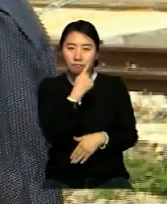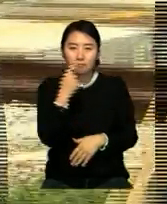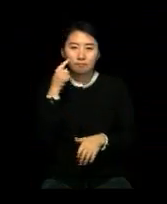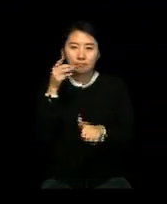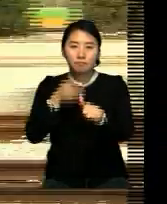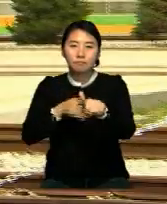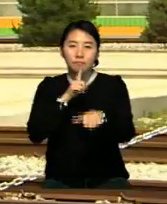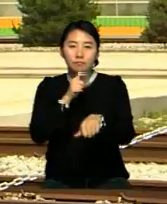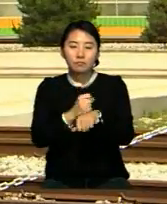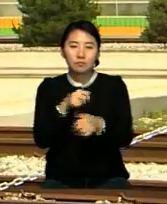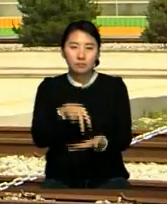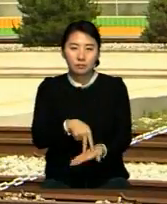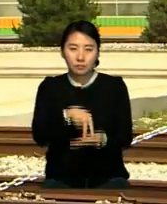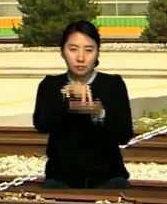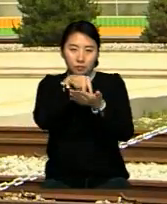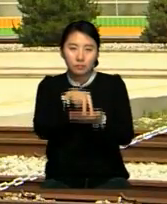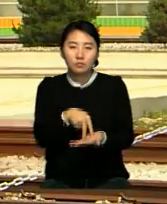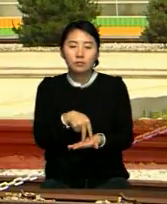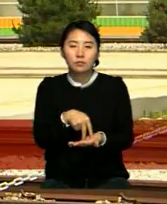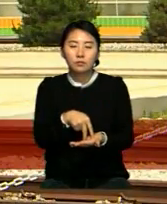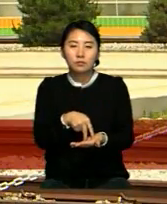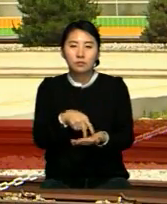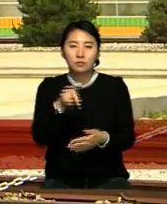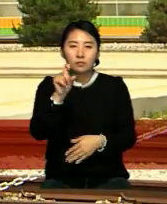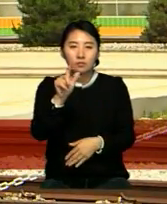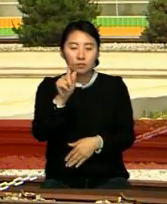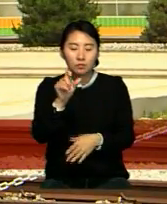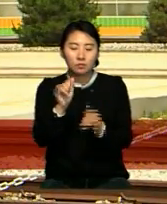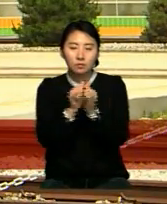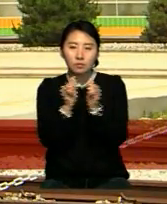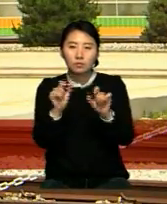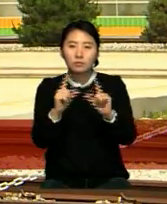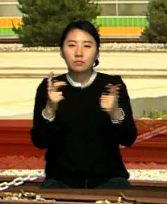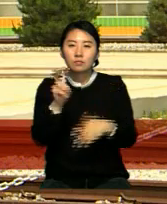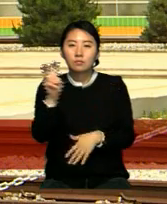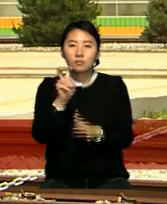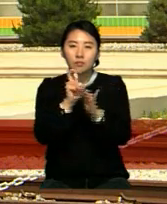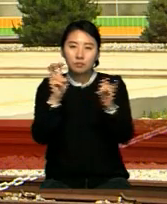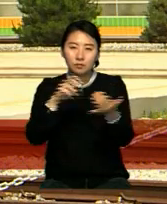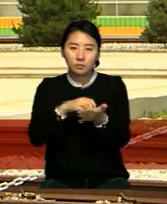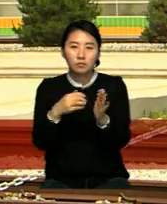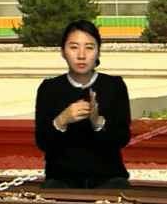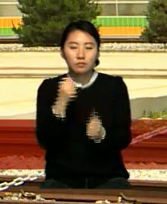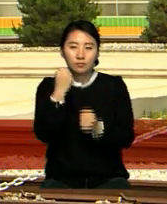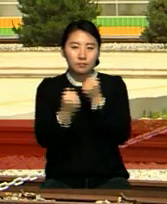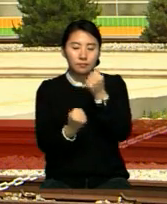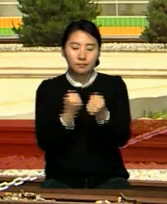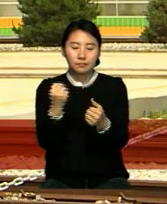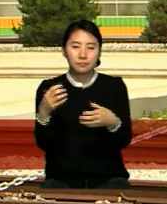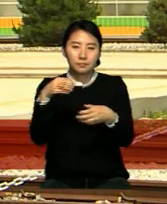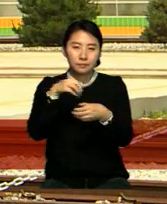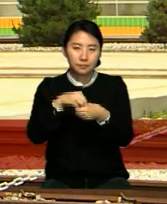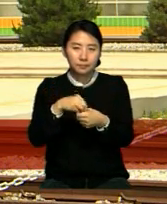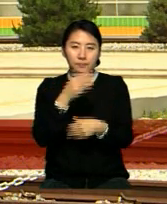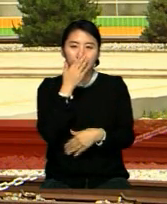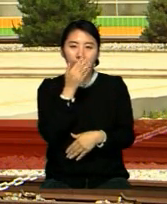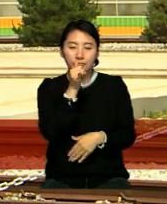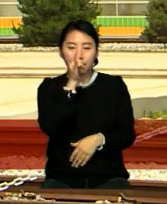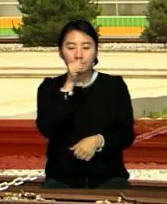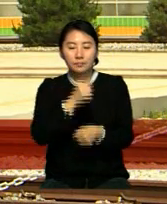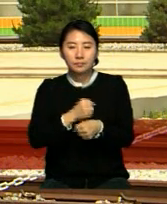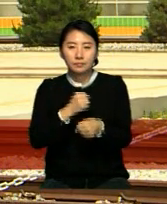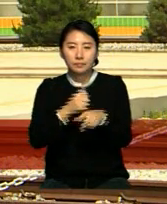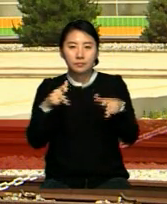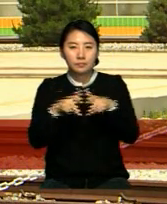주문했습니다. 엘리베이터는 15인승이 아니라 20인승으로 해서 자전거도 이용하시는 분이 같이